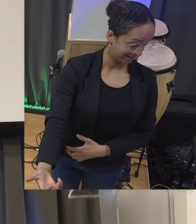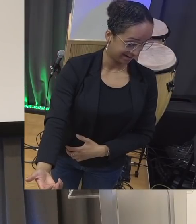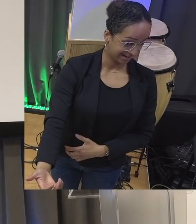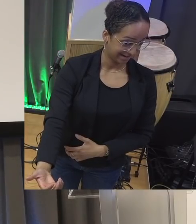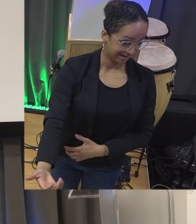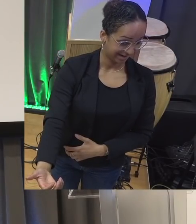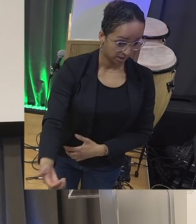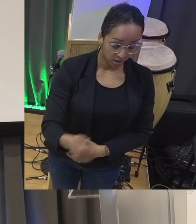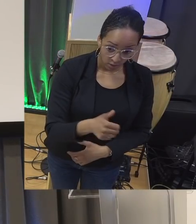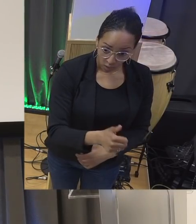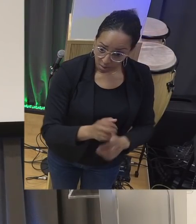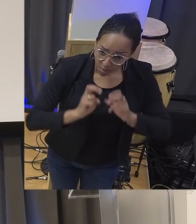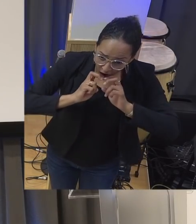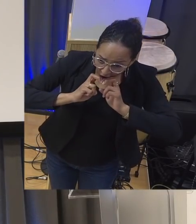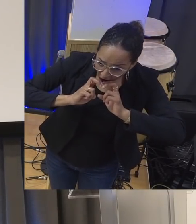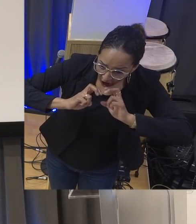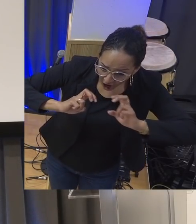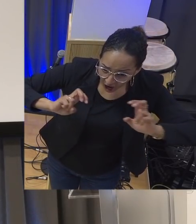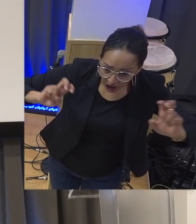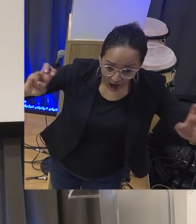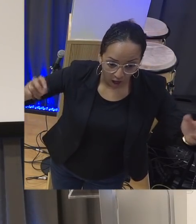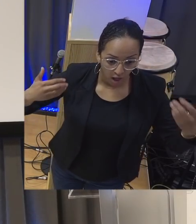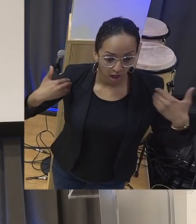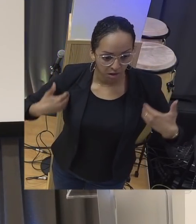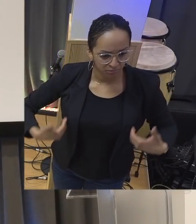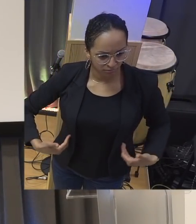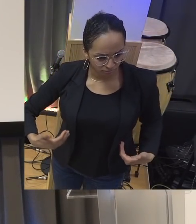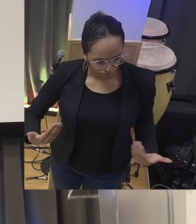Et tellement il me criait dessus, le Saïd Kazama était...